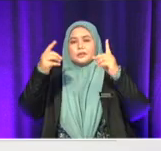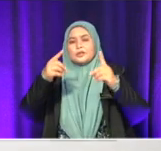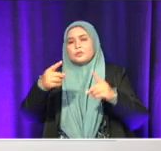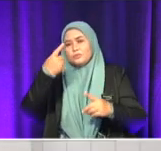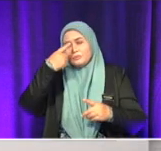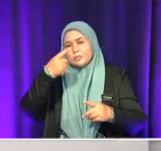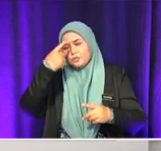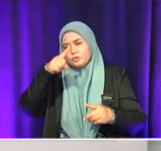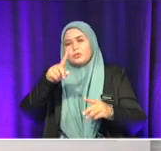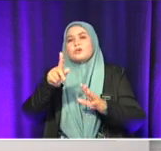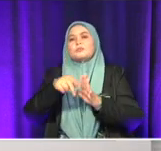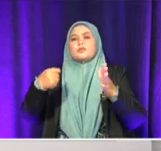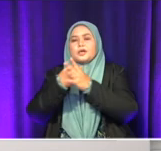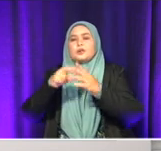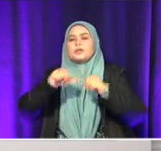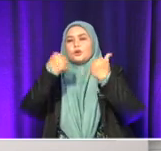integrasi nasional